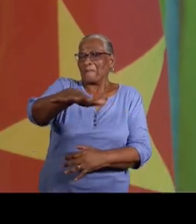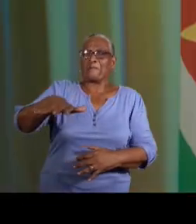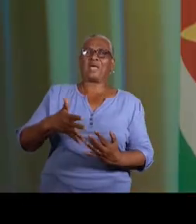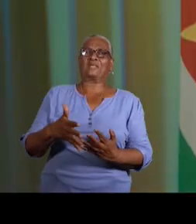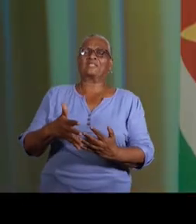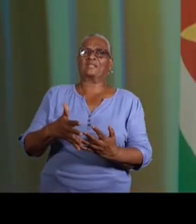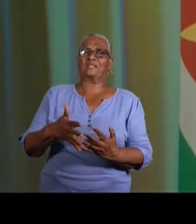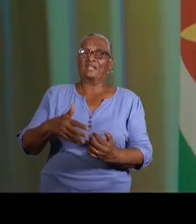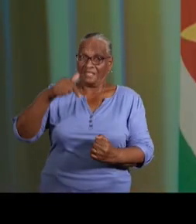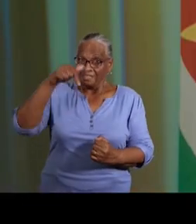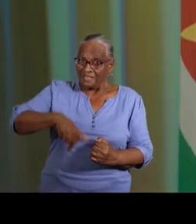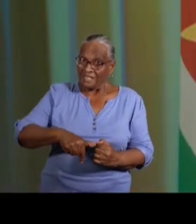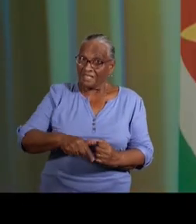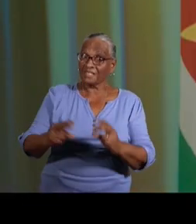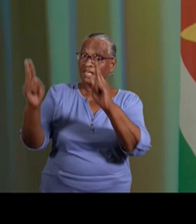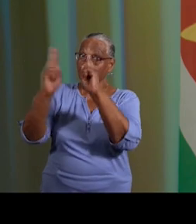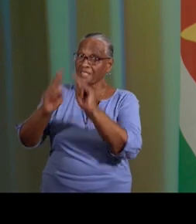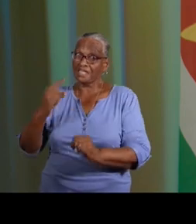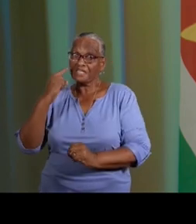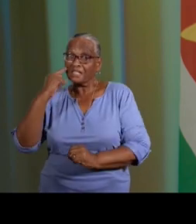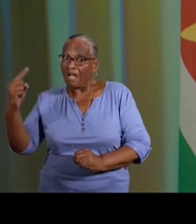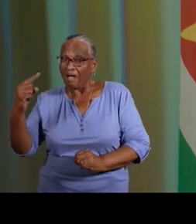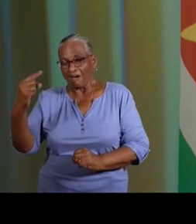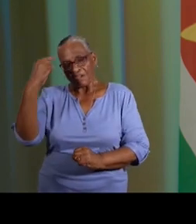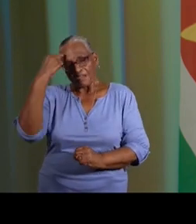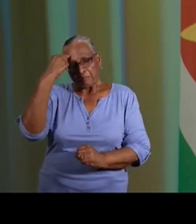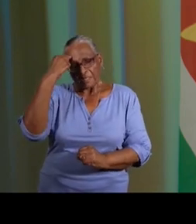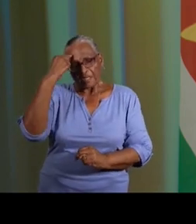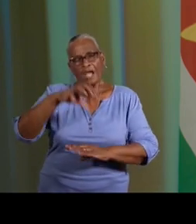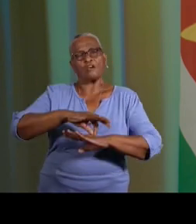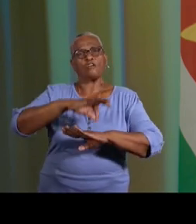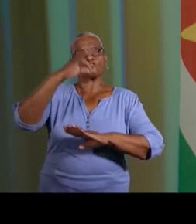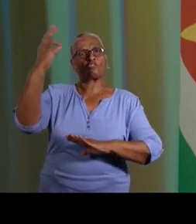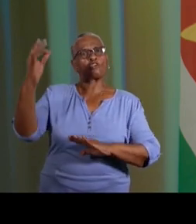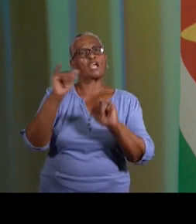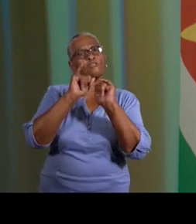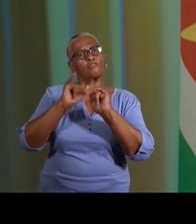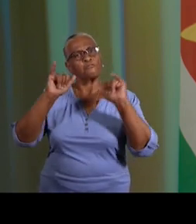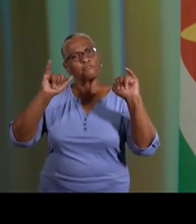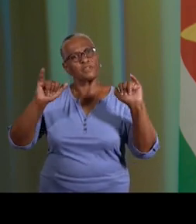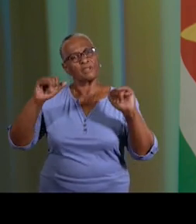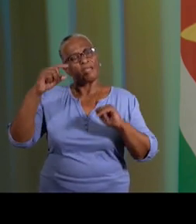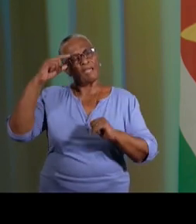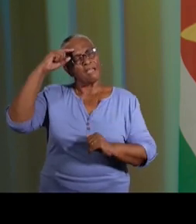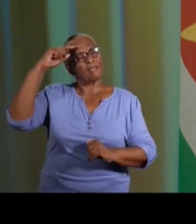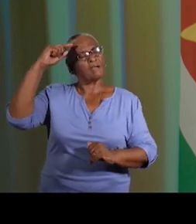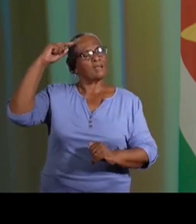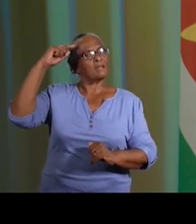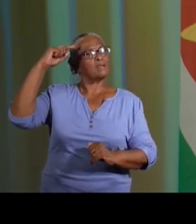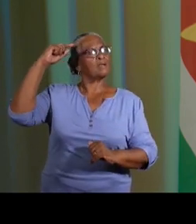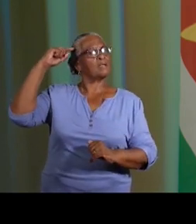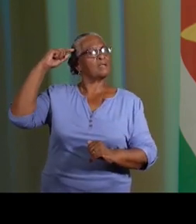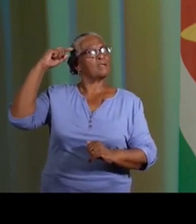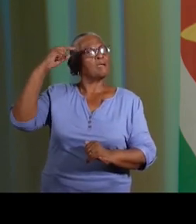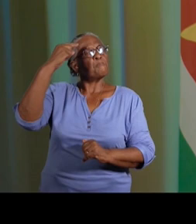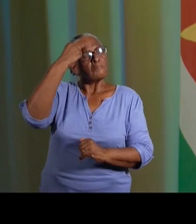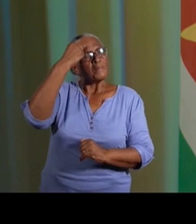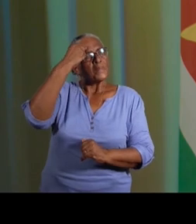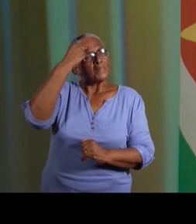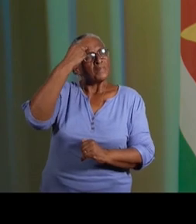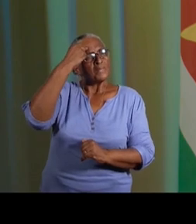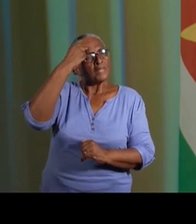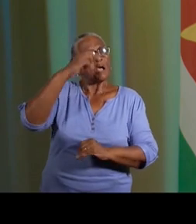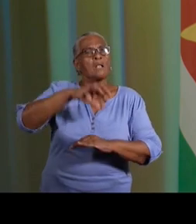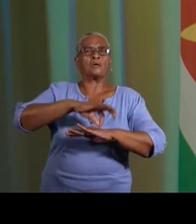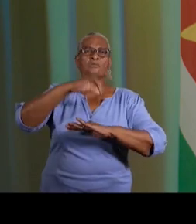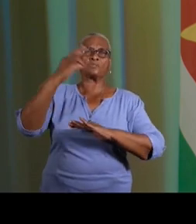natie. Samen zullen we deze Internationale Dag van de Mentale Gezondheid vieren als herinnering